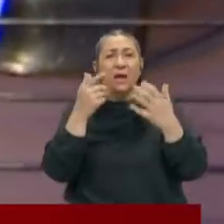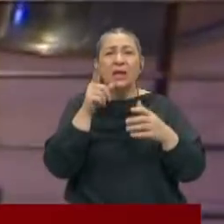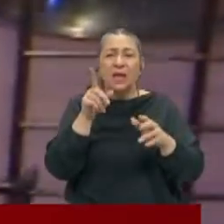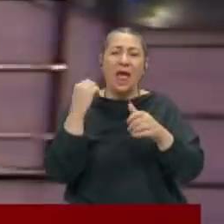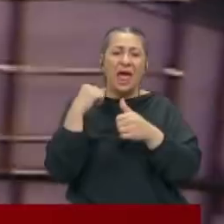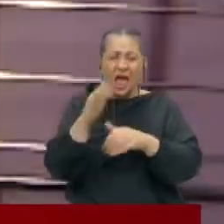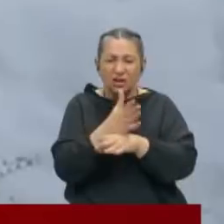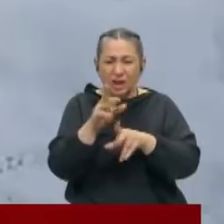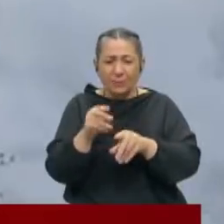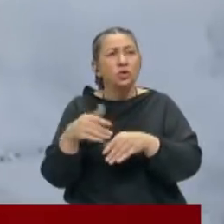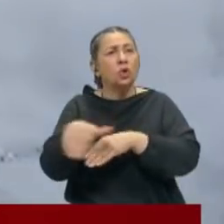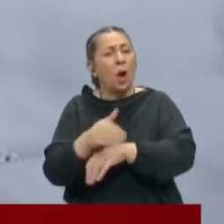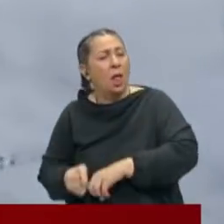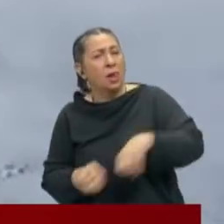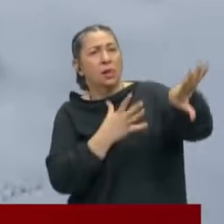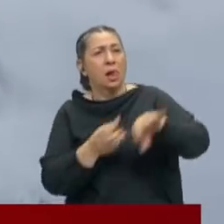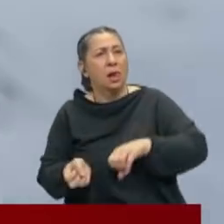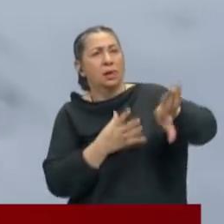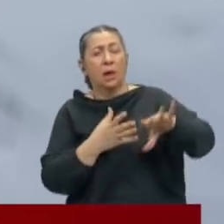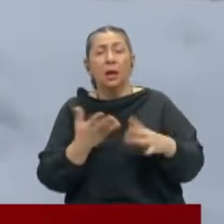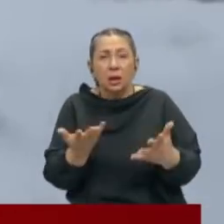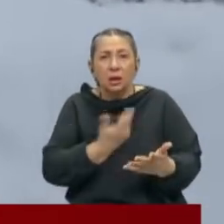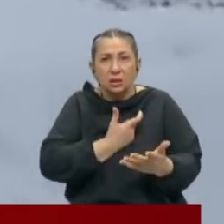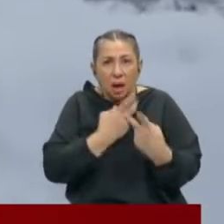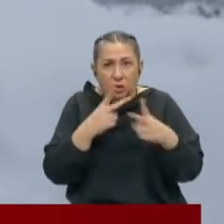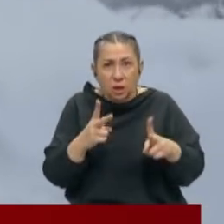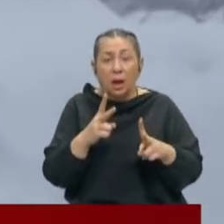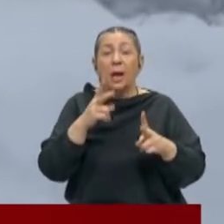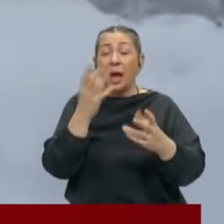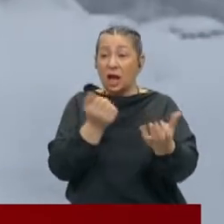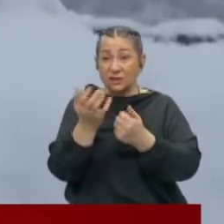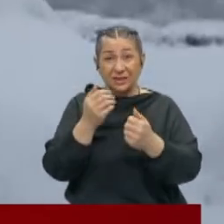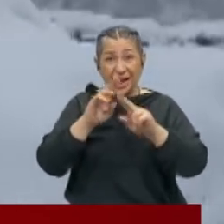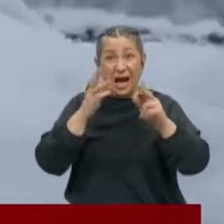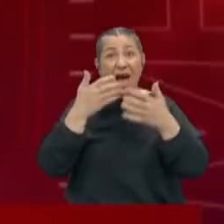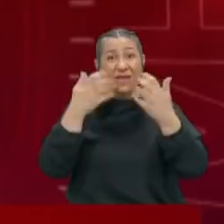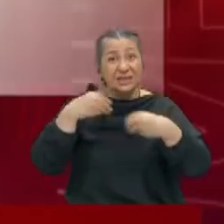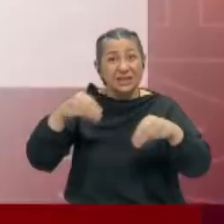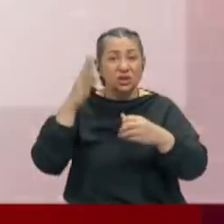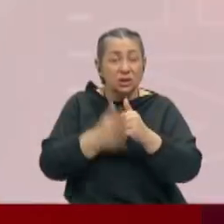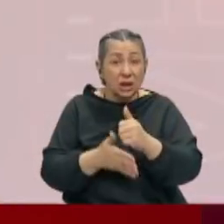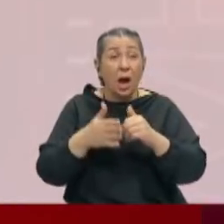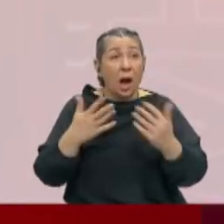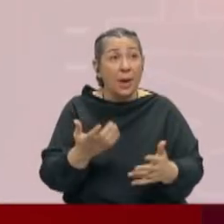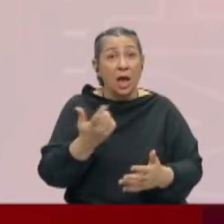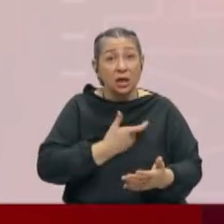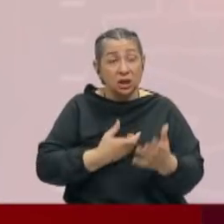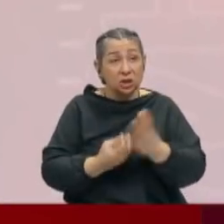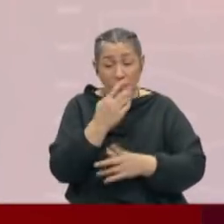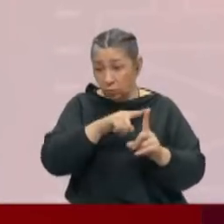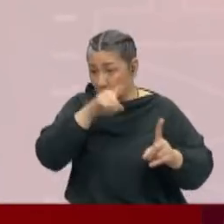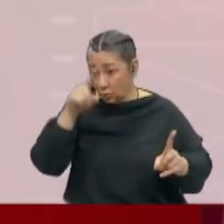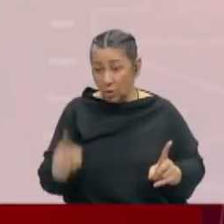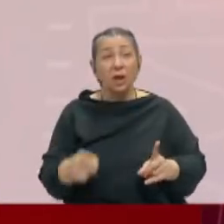eşya gibi sokaklara terk ediliyor. Oysa yasa açık. Pet shoplarda hayvan satışı yasak. Ancak yasa çıktığından bu